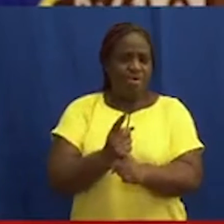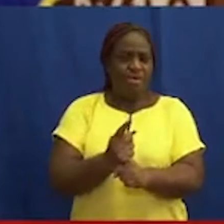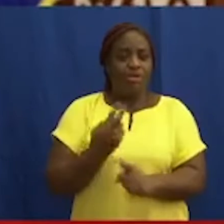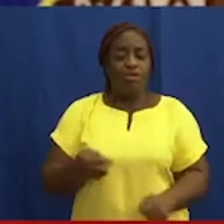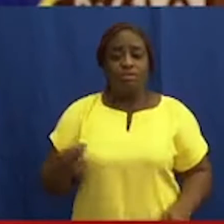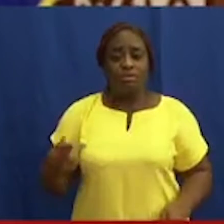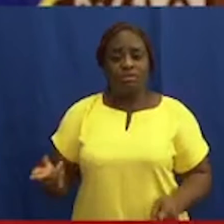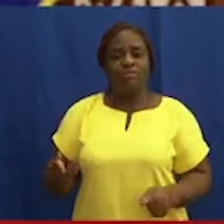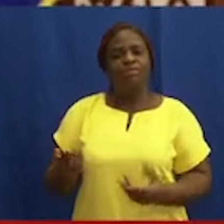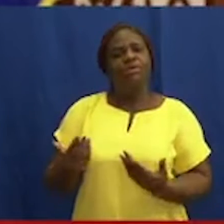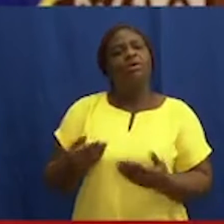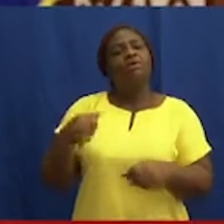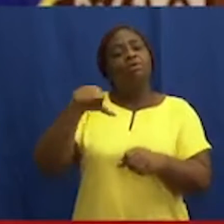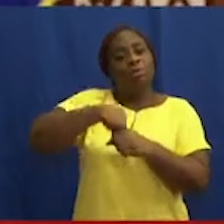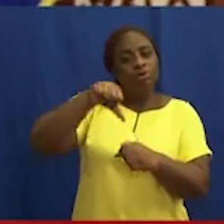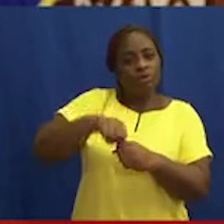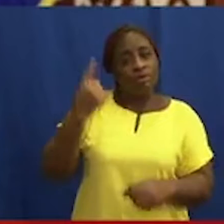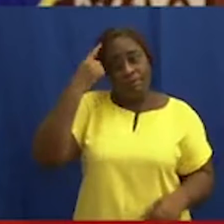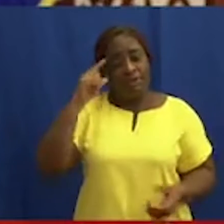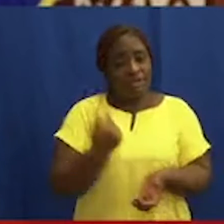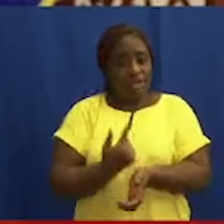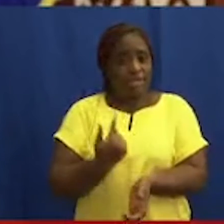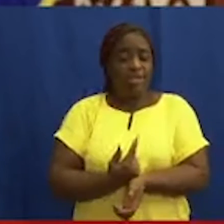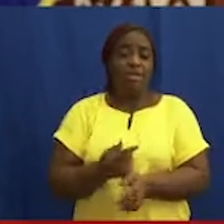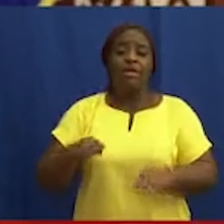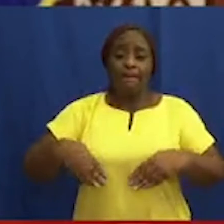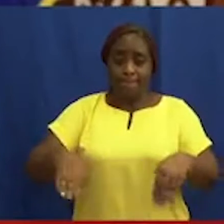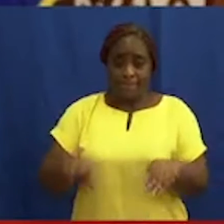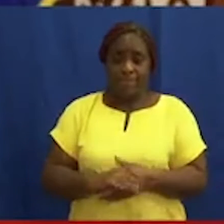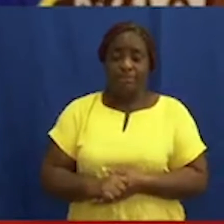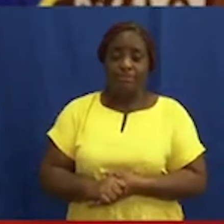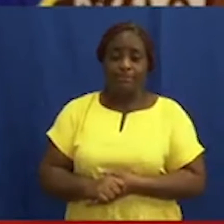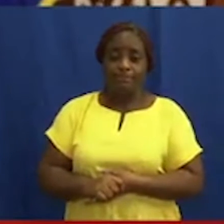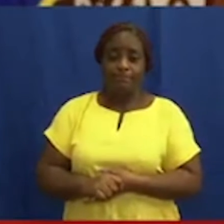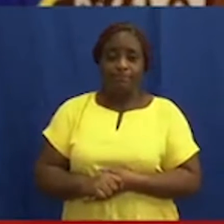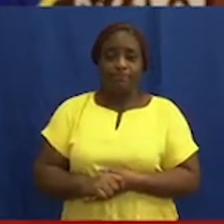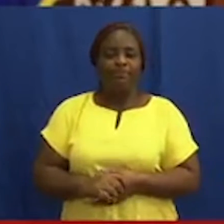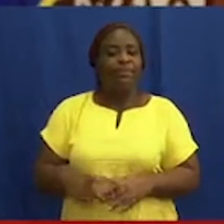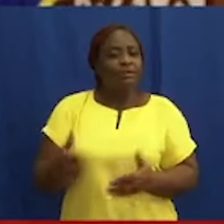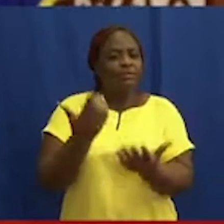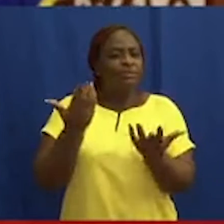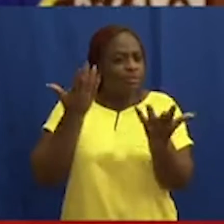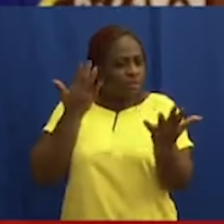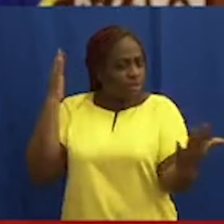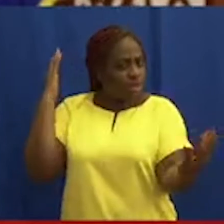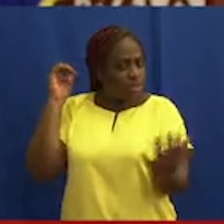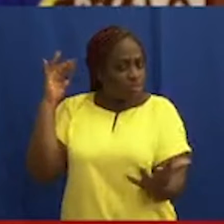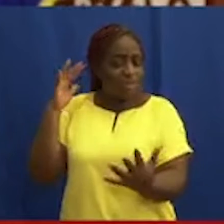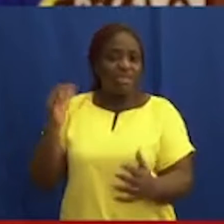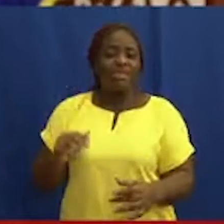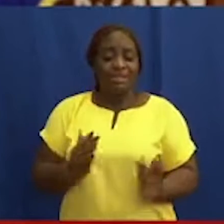farashi da kowa zai rika amfani da shi. Kowa na amfani da farashi ne akan yanayin yadda isiyo